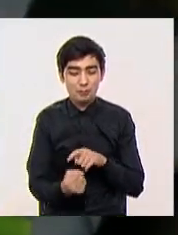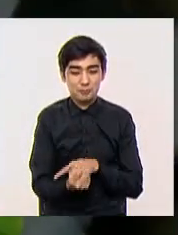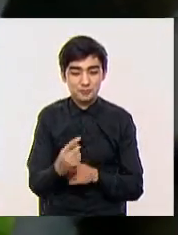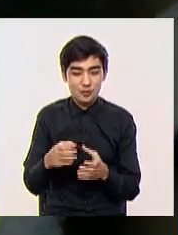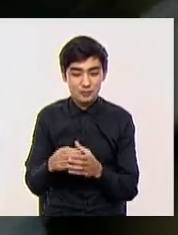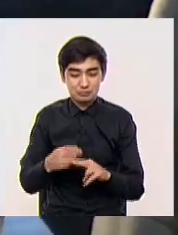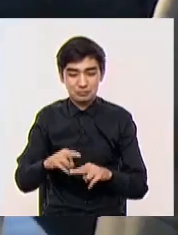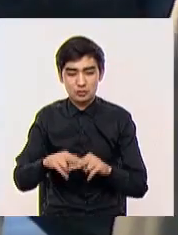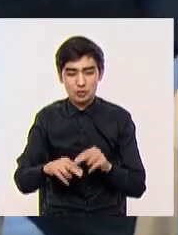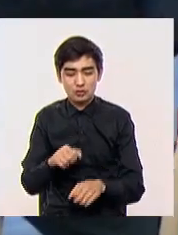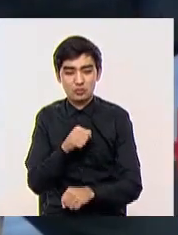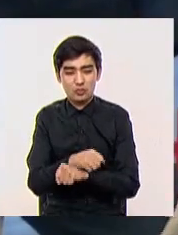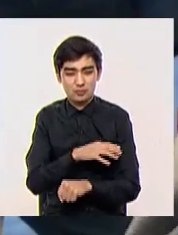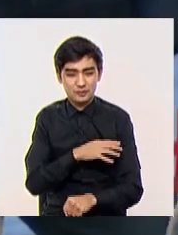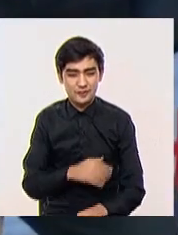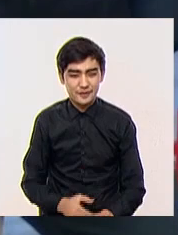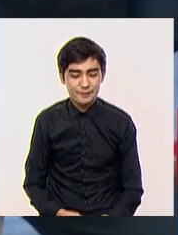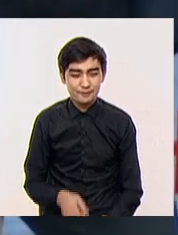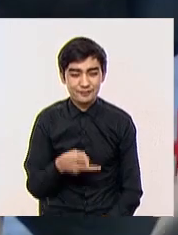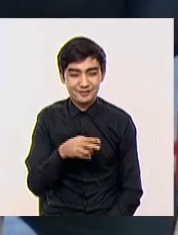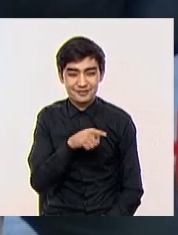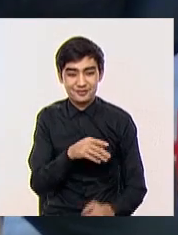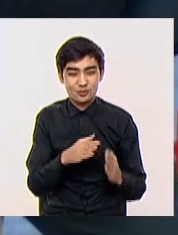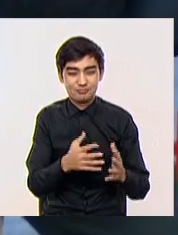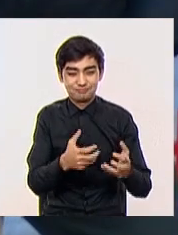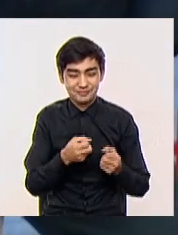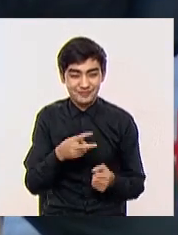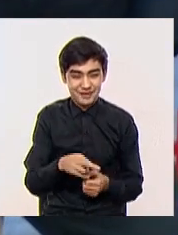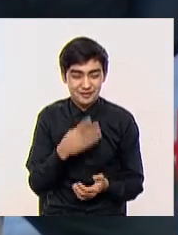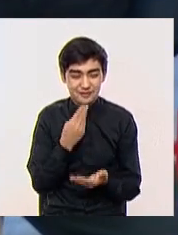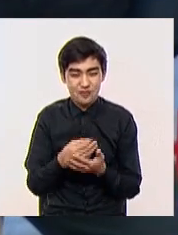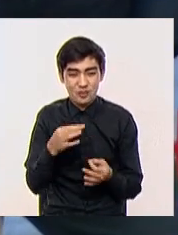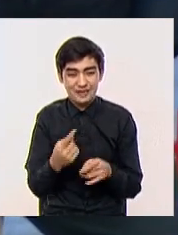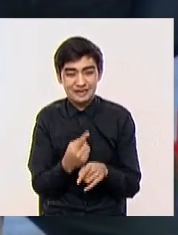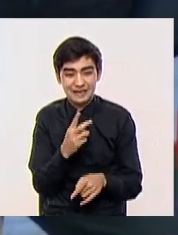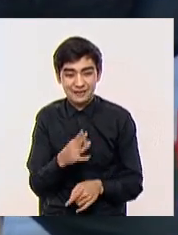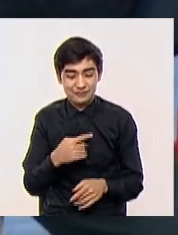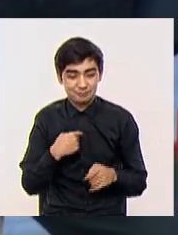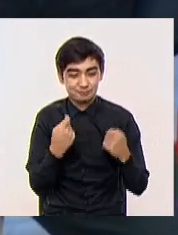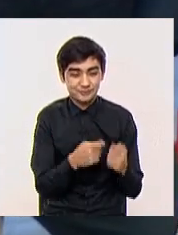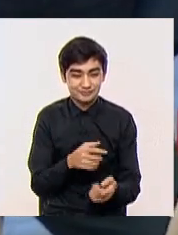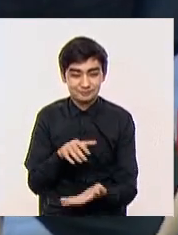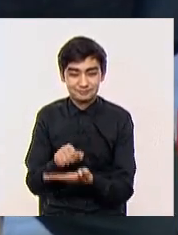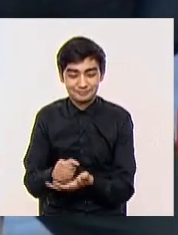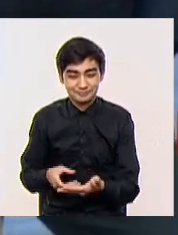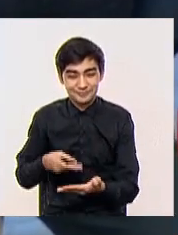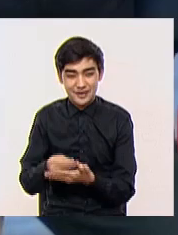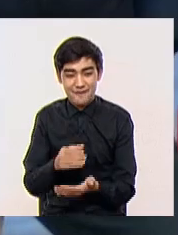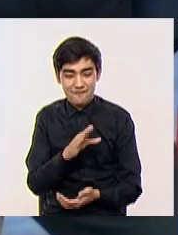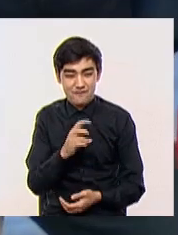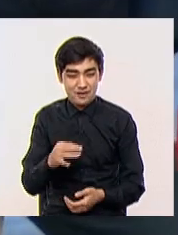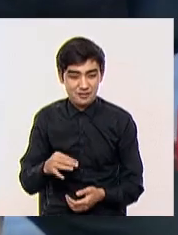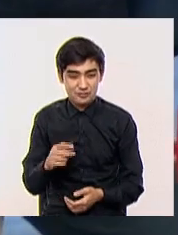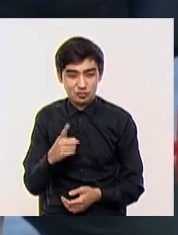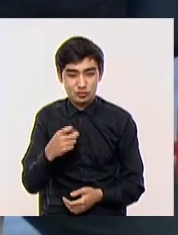стройка остановилась. Для приобретения этого жилья продала свою единственную квартиру, внесла наличными деньгами